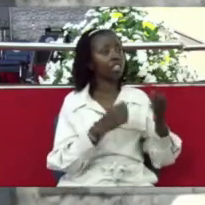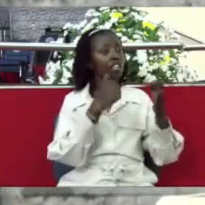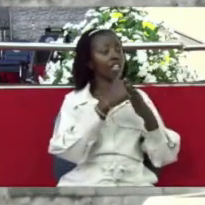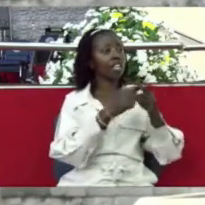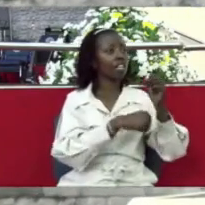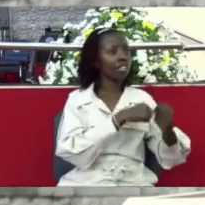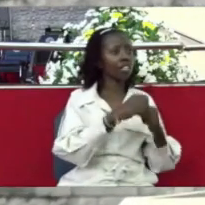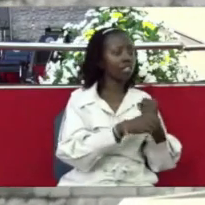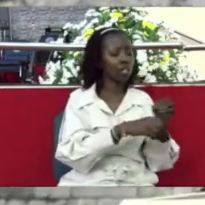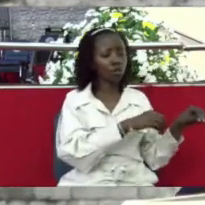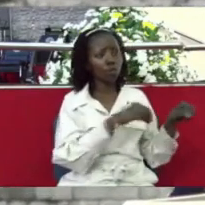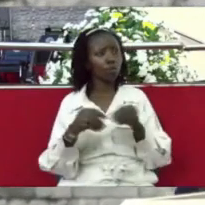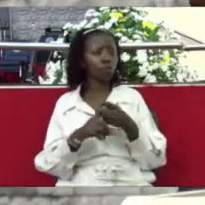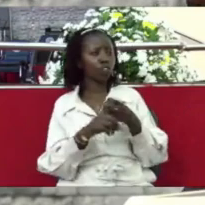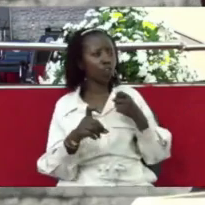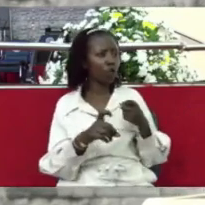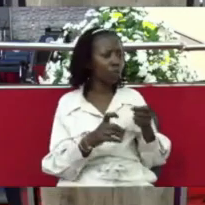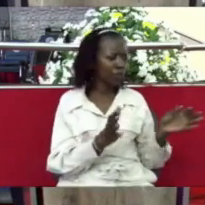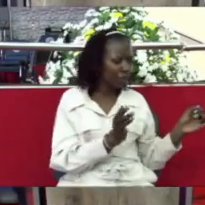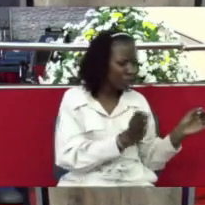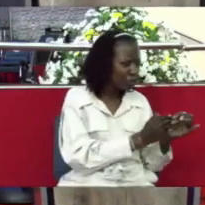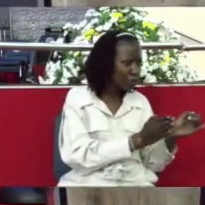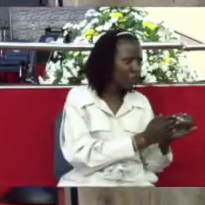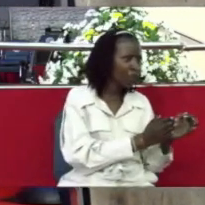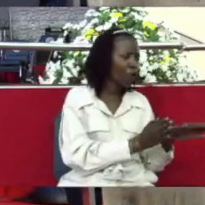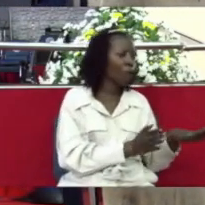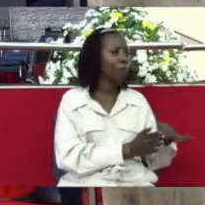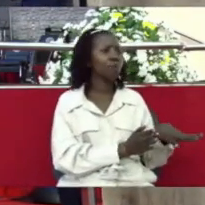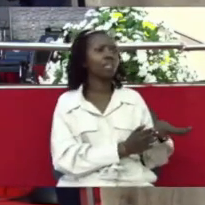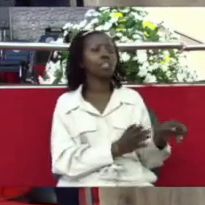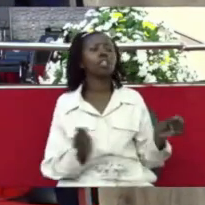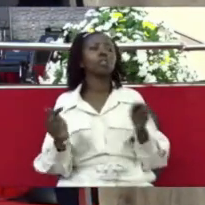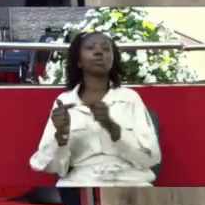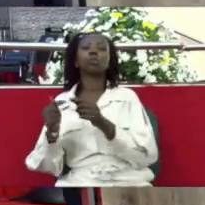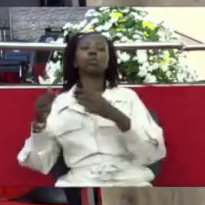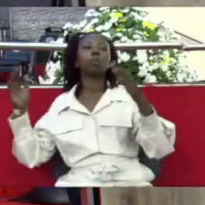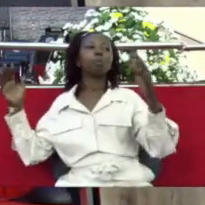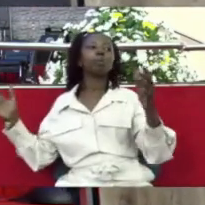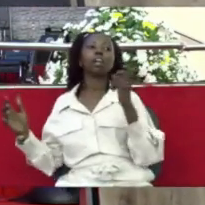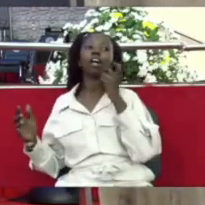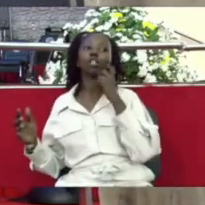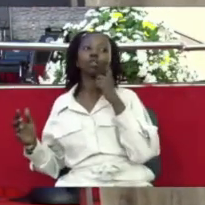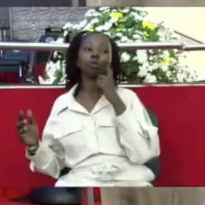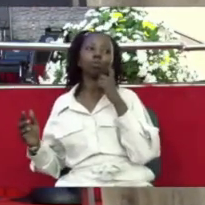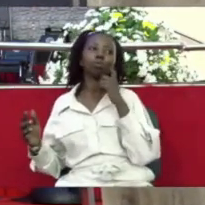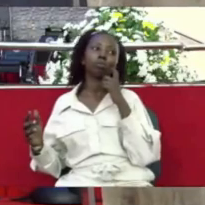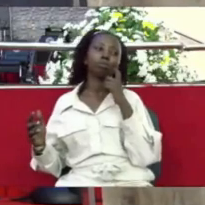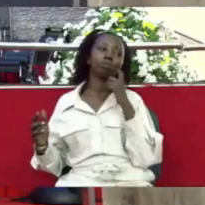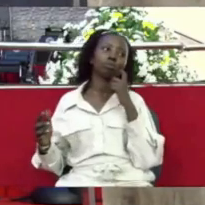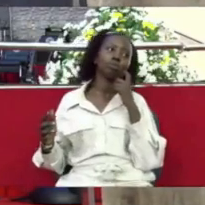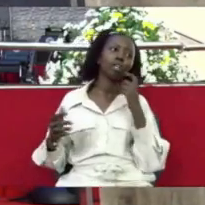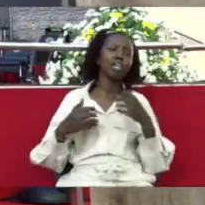a little I don't know what they called it, but a little pad. Alitoka pale chini kuuza matunda ya chini, sasa ako na jumba kubwa. To three stores,